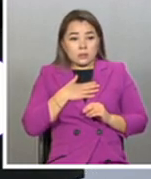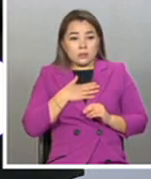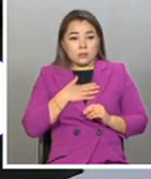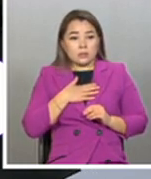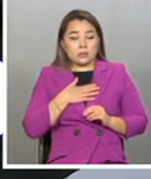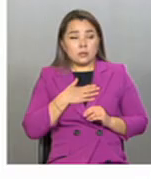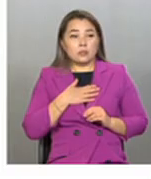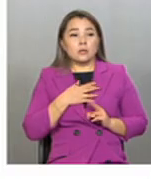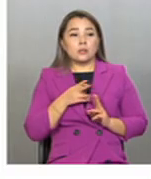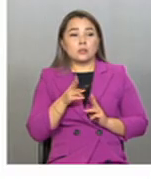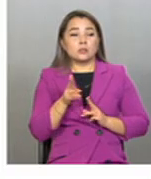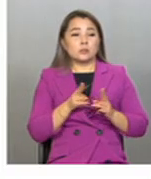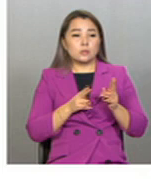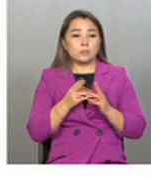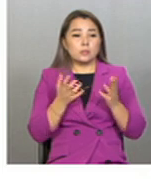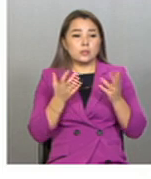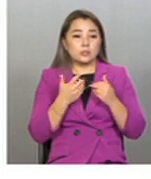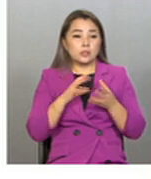турбинасы қозғалысының есебінен